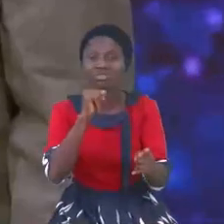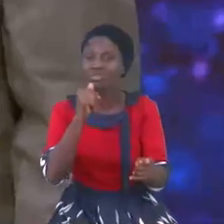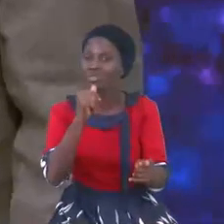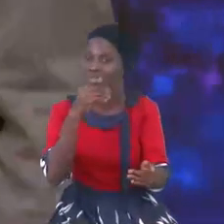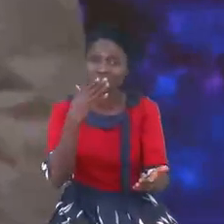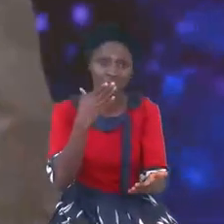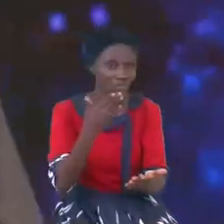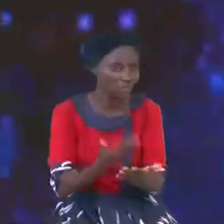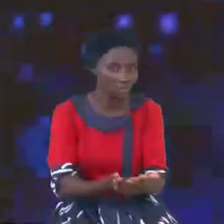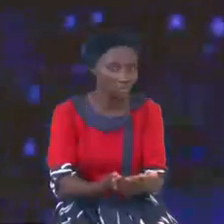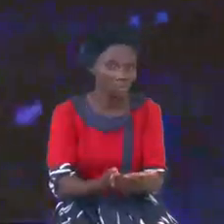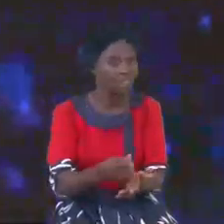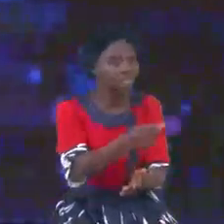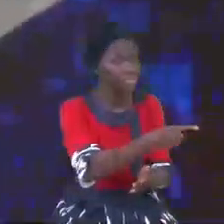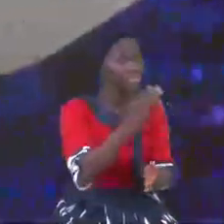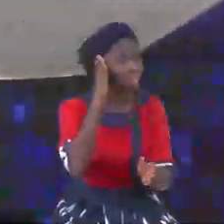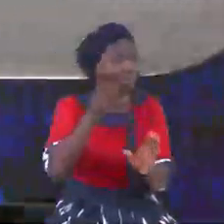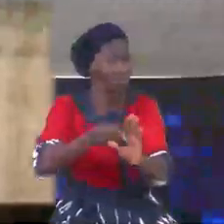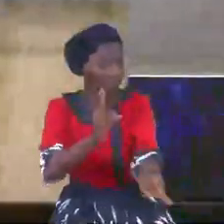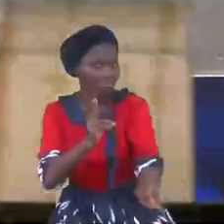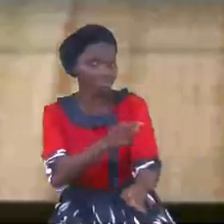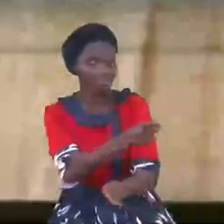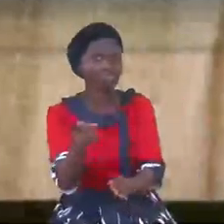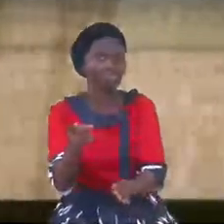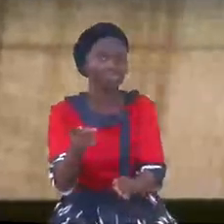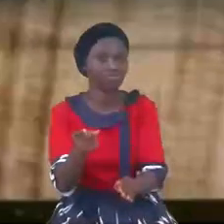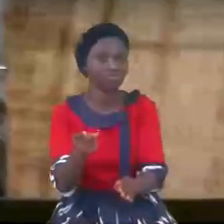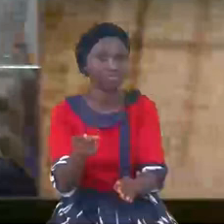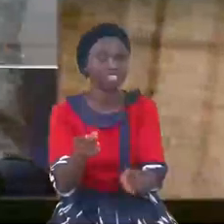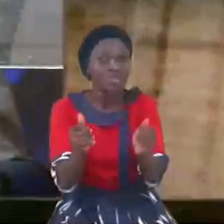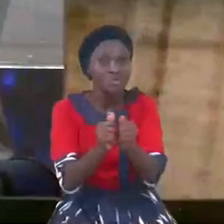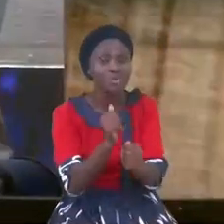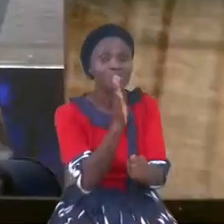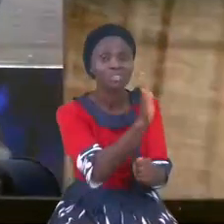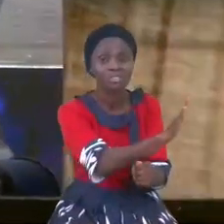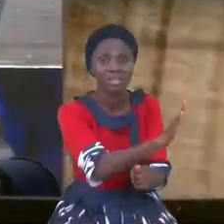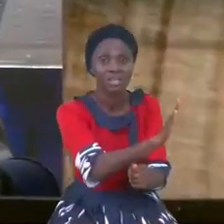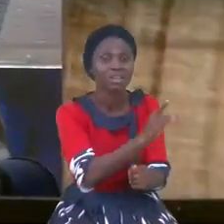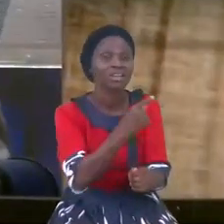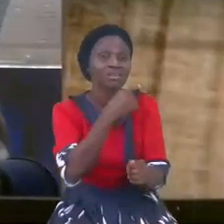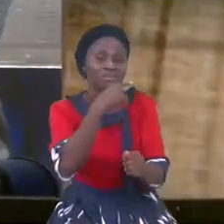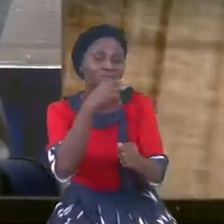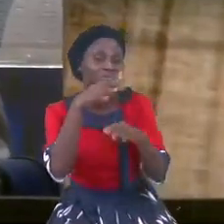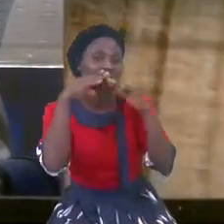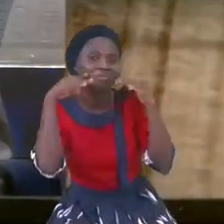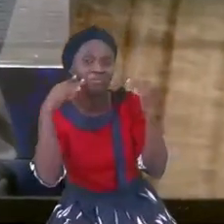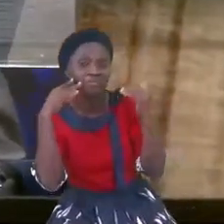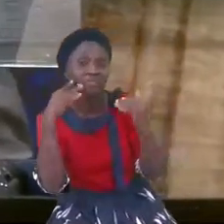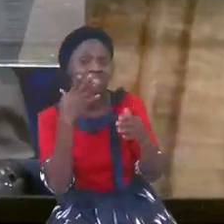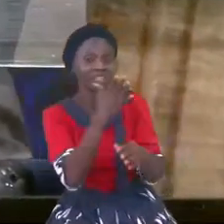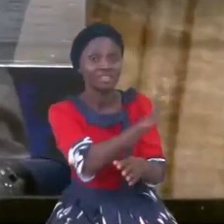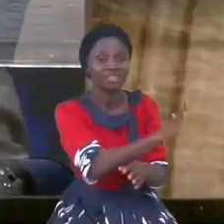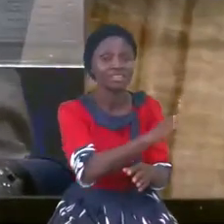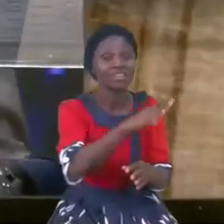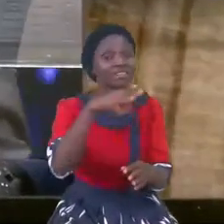veulent vous détacher. Ils veulent vous détacher avec leur sourire, vous détachent du salut venant de Christ